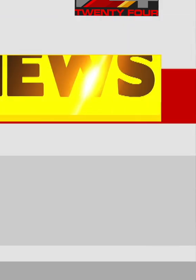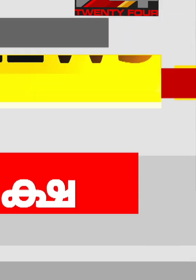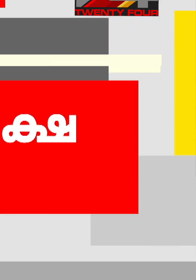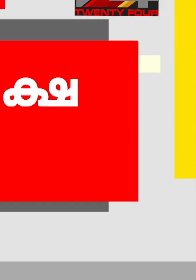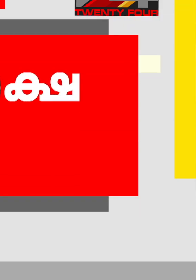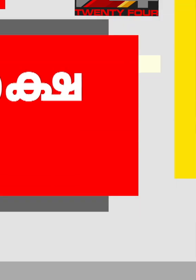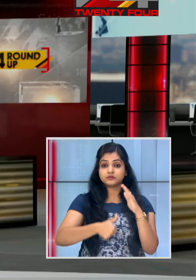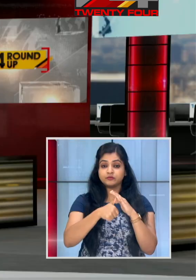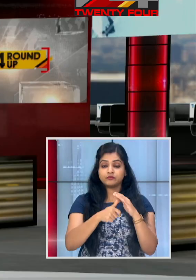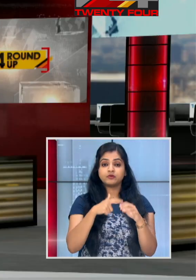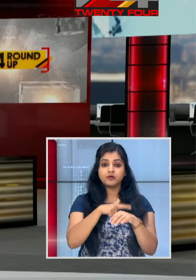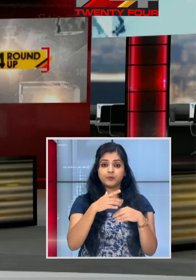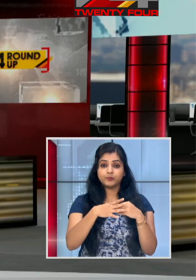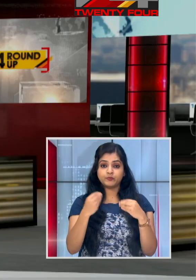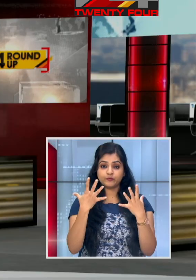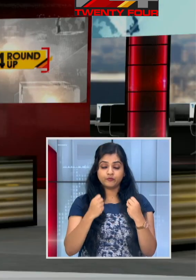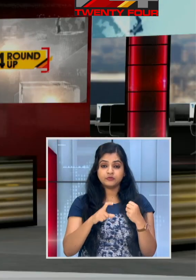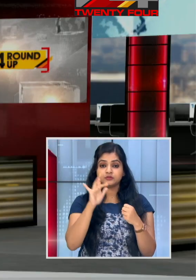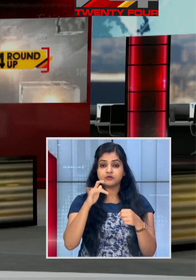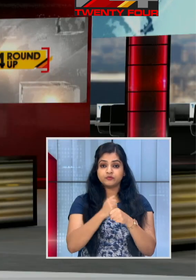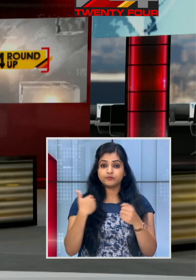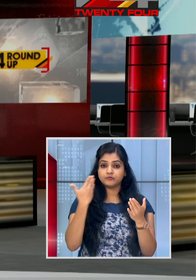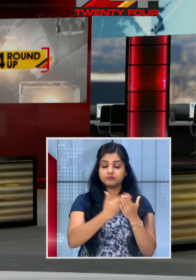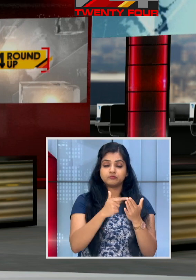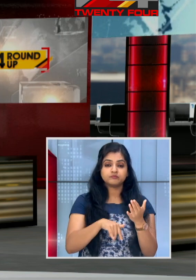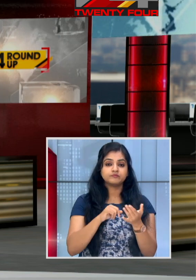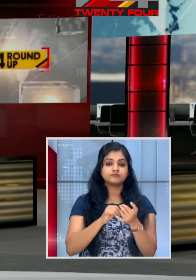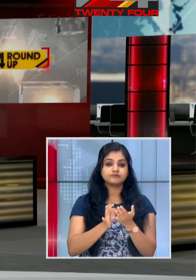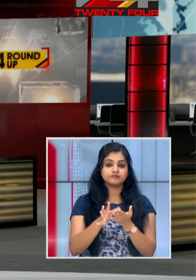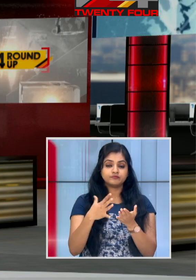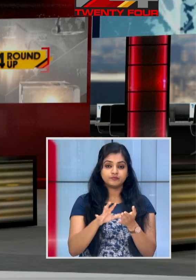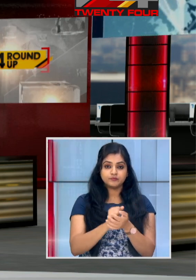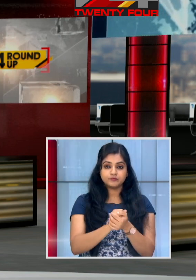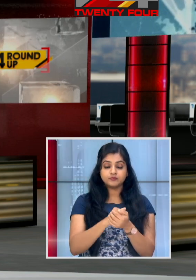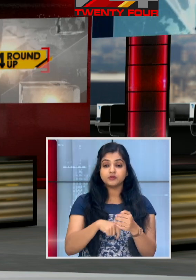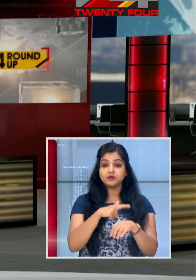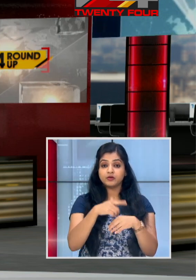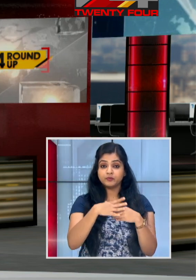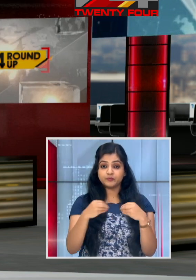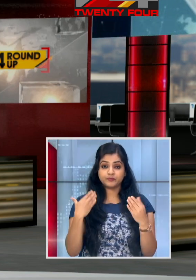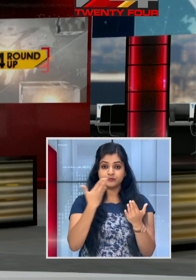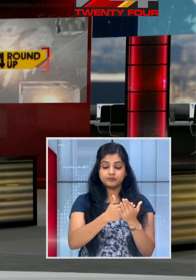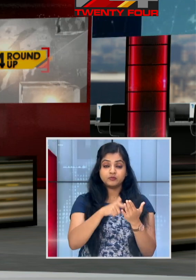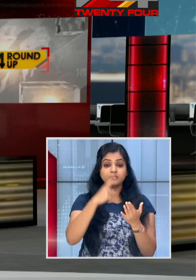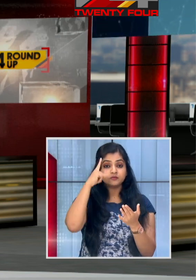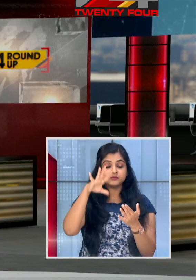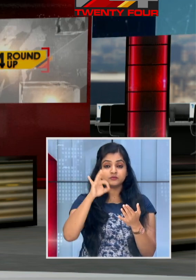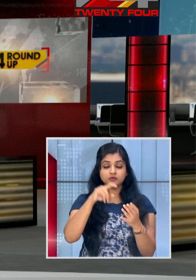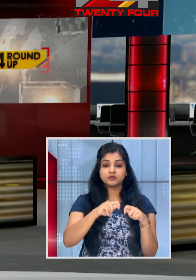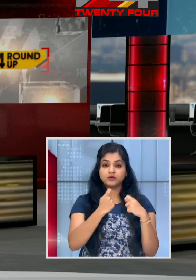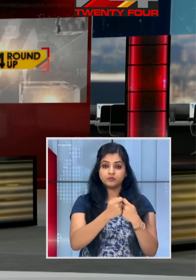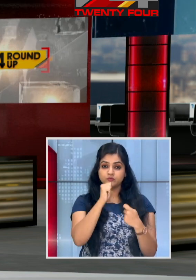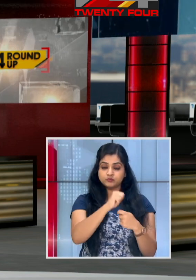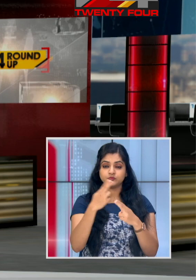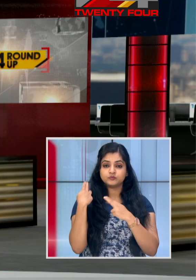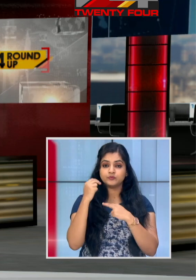കാലാവധി നീട്ടാനുള്ള കേന്ദ്ര സർക്കാർ നീക്കത്തിനും തിരിച്ചടി. കാലാവധി നീട്ടാനുള്ള നടപടികൾ സുപ്രീം കോടതി റദ്ദാക്കി. കാലാവധി നീട്ടുന്നത് സംബന്ധിച്ച് തീരുമാനമെടുക്കേണ്ടത് അതിനായുള്ള സമിതിയാണെന്ന് സുപ്രീം